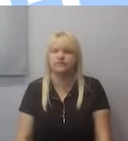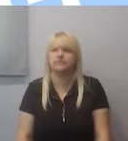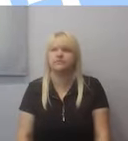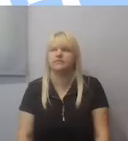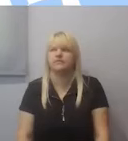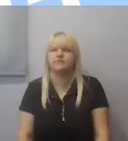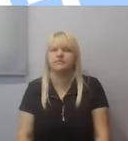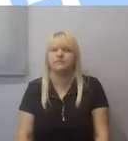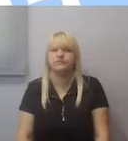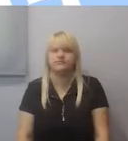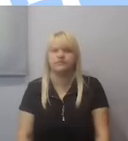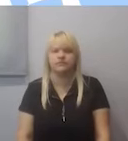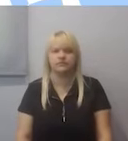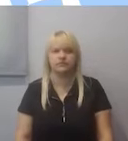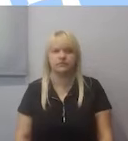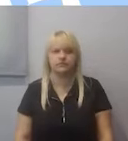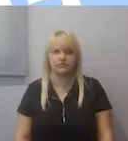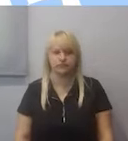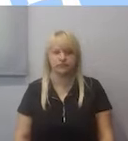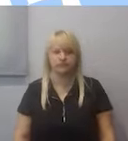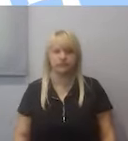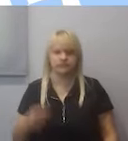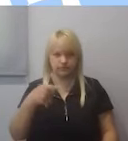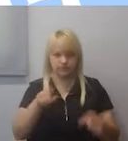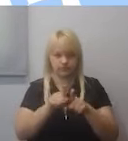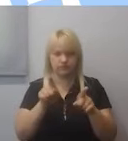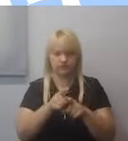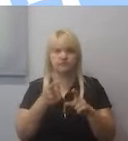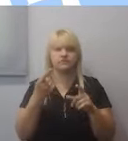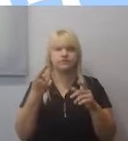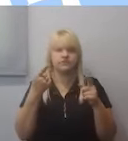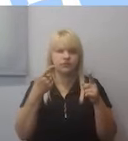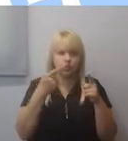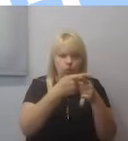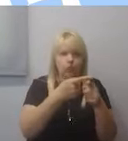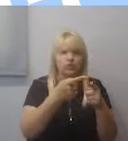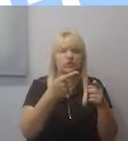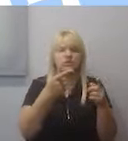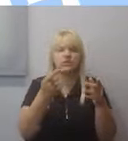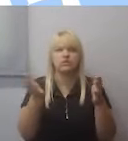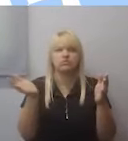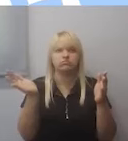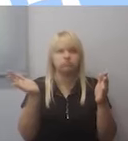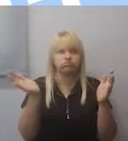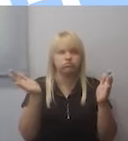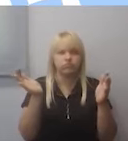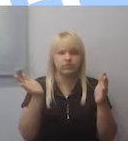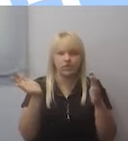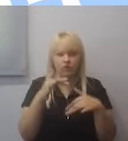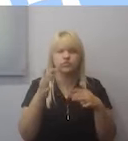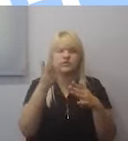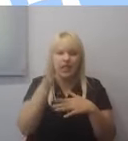tā jā nu te ir tas pats dziļāk stūrī tuvāk pie nesošajām konstrukcijām sienām jā